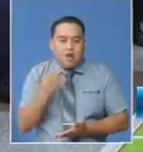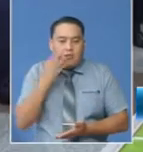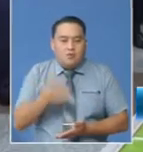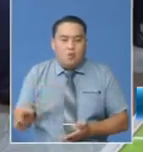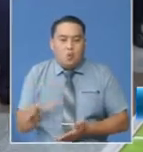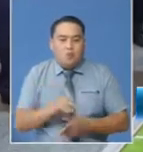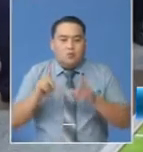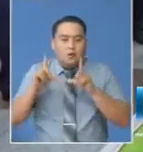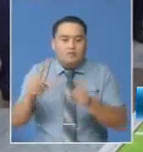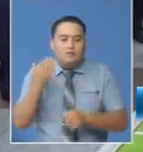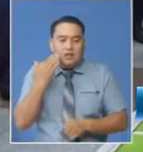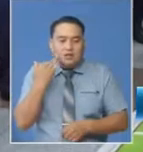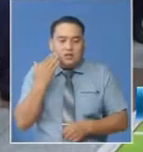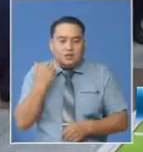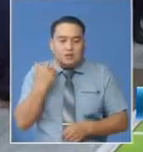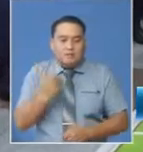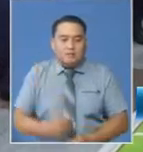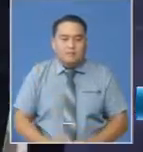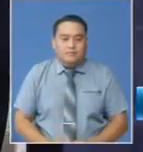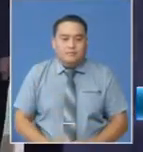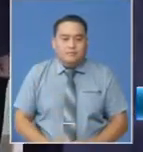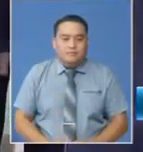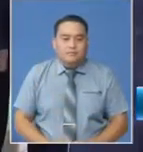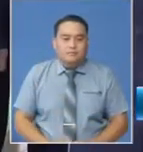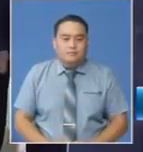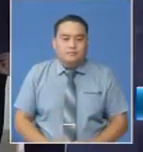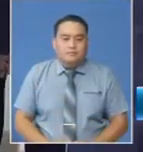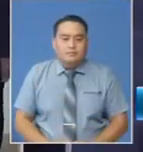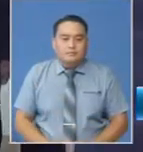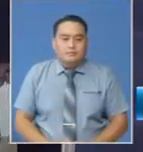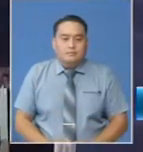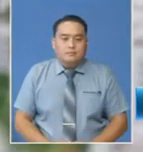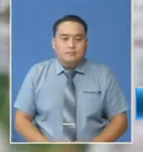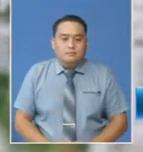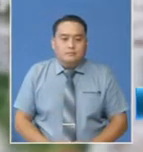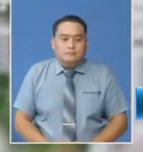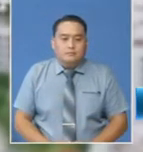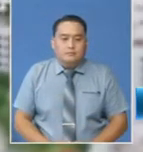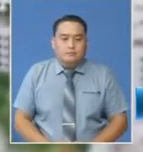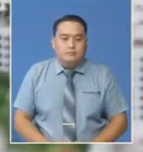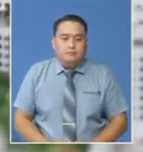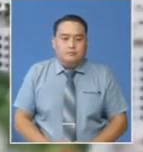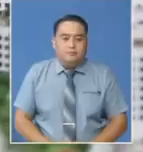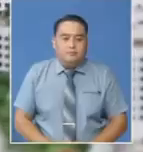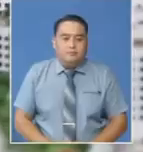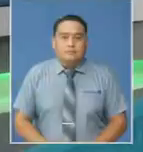Алматинской области в Татарстан. Наталья Хоменко, Абзал Нусипов и Кайрат Кастурганов. Телекомпания ЖТСУ.